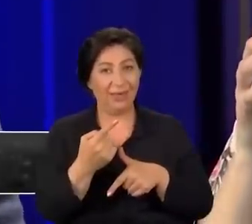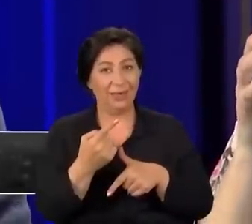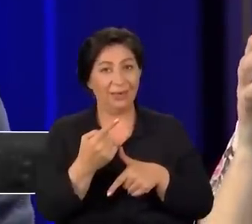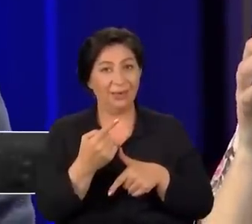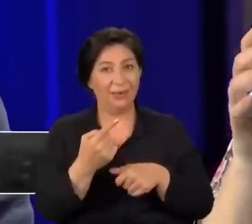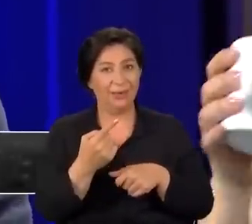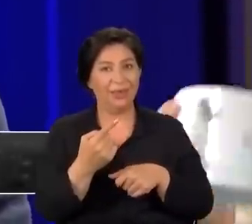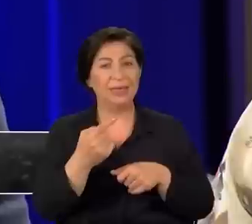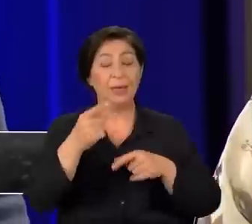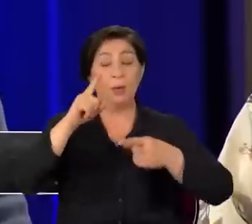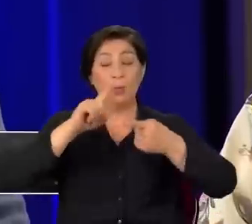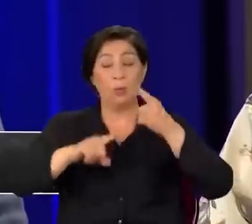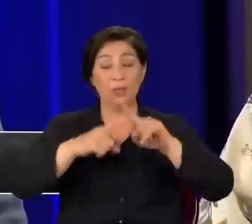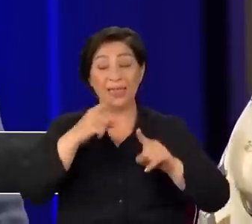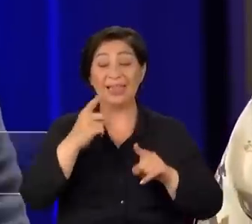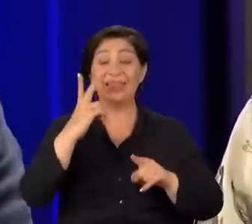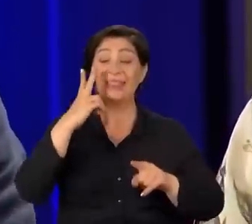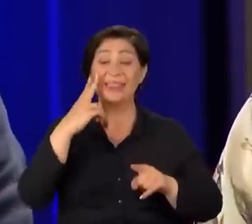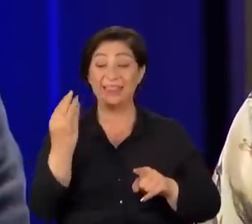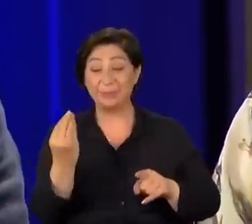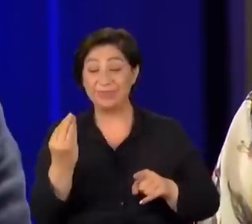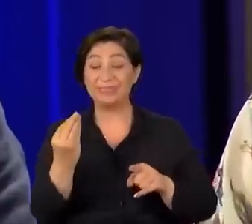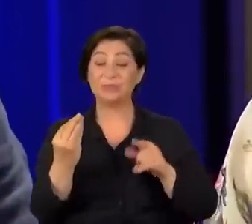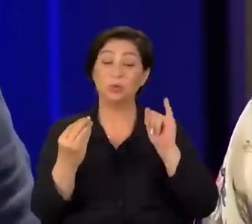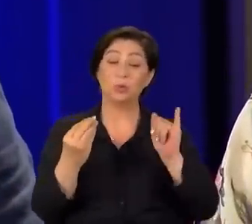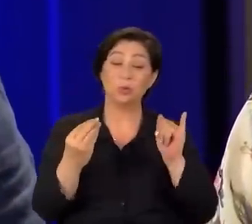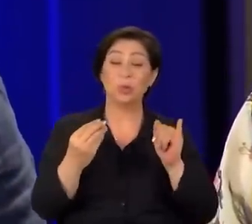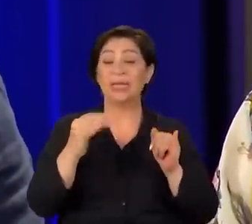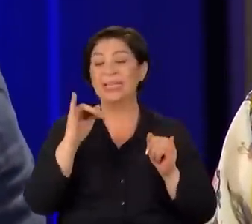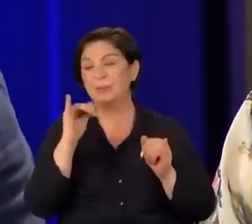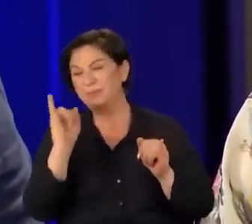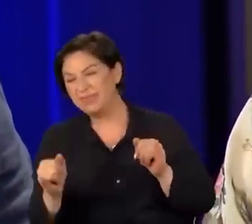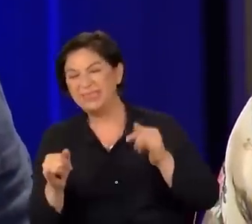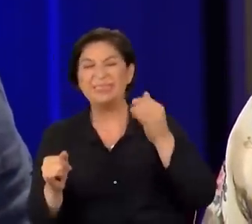Siyasetin temizi veya kötüsü yoktur. Kirlisi veya temizi yoktur.